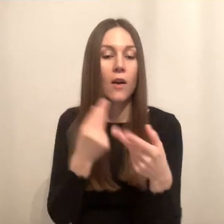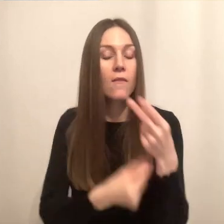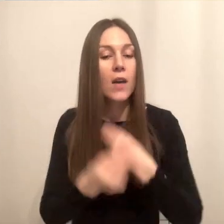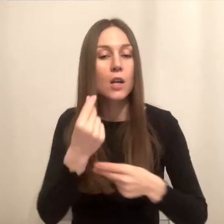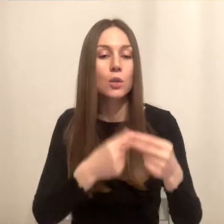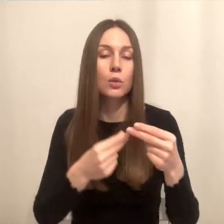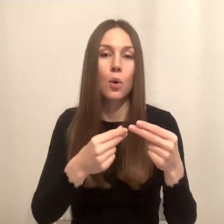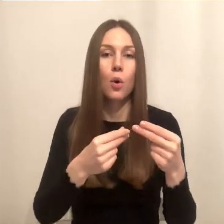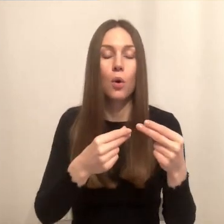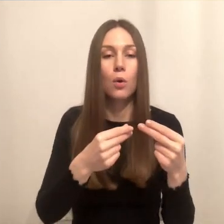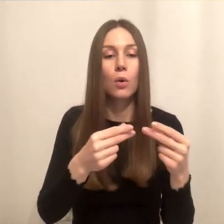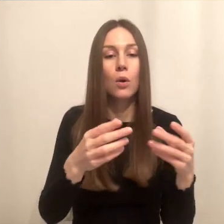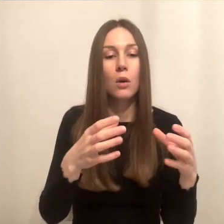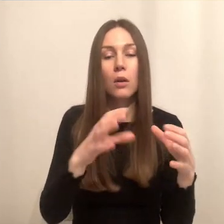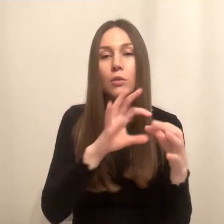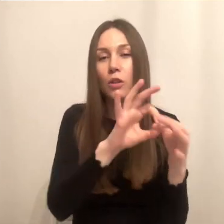su interesų grupe.